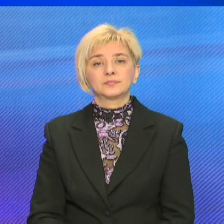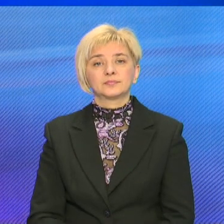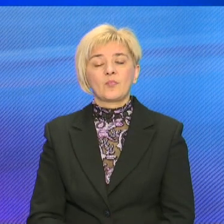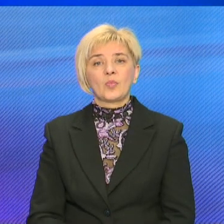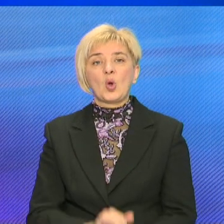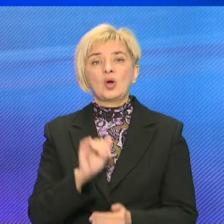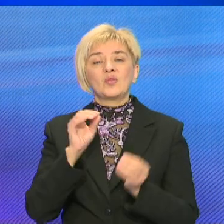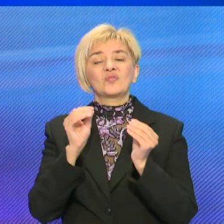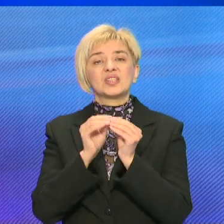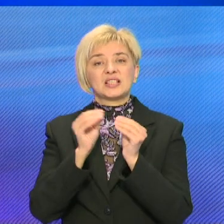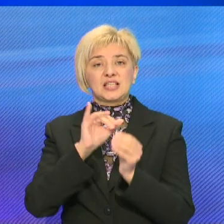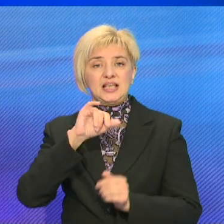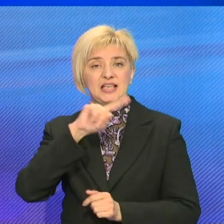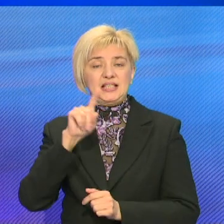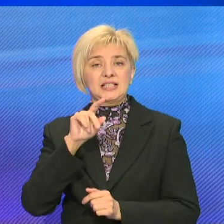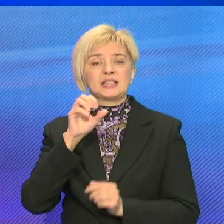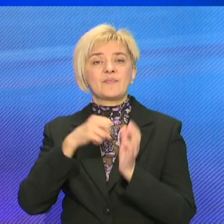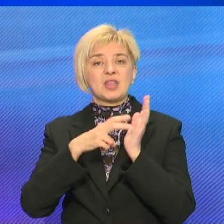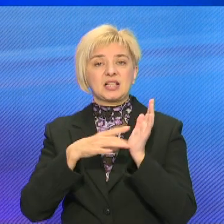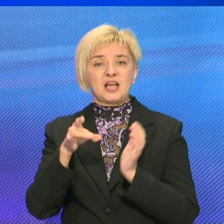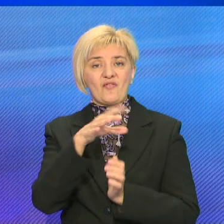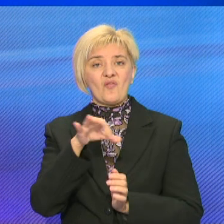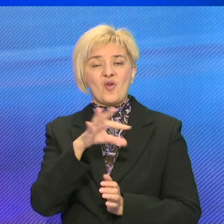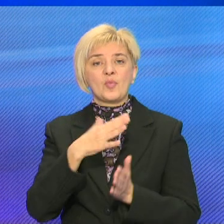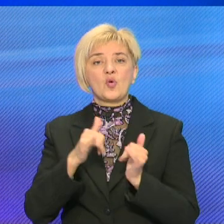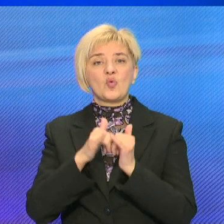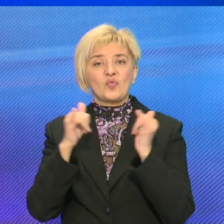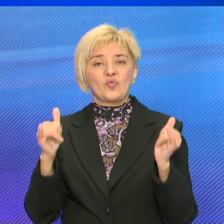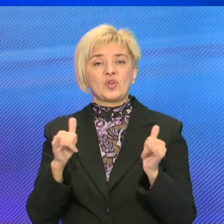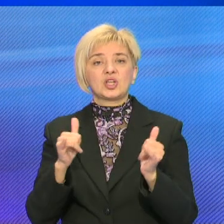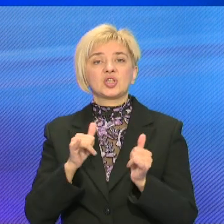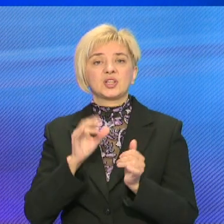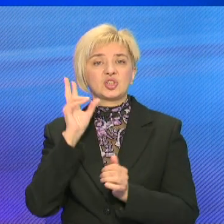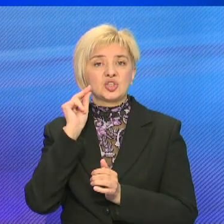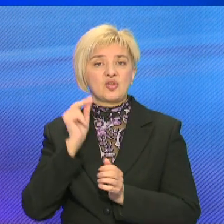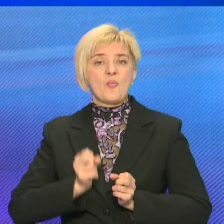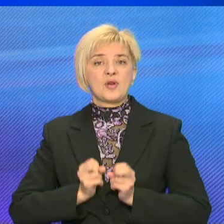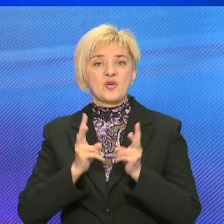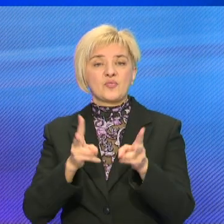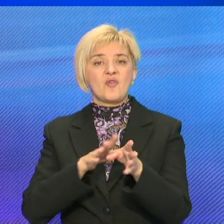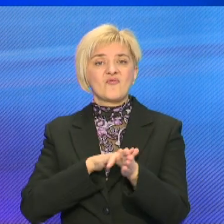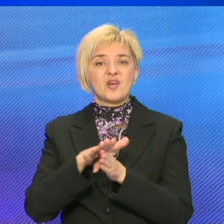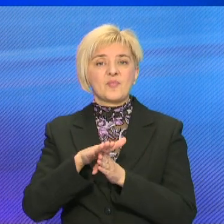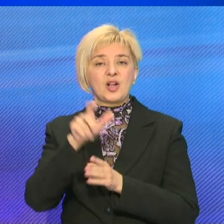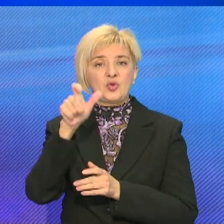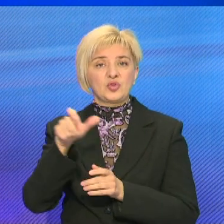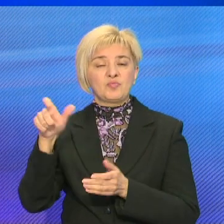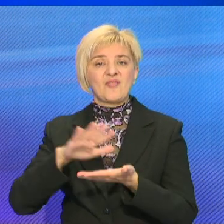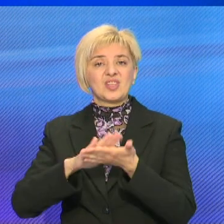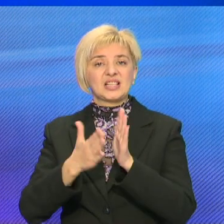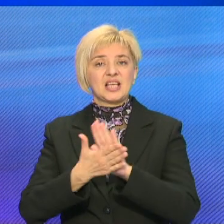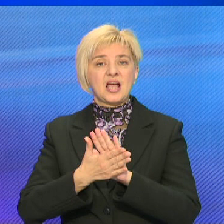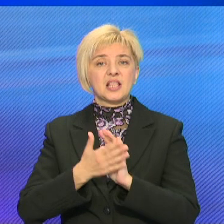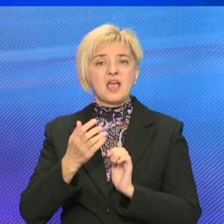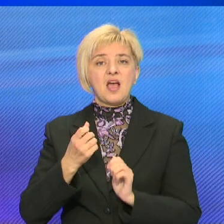У 10 из 17 районов области сёлета назирается рост колькасці злачынства, уздзейсненых особами у стане алкагольна або